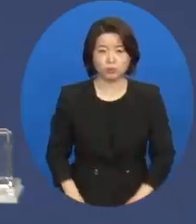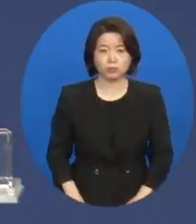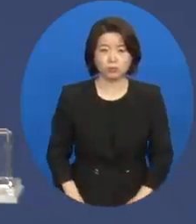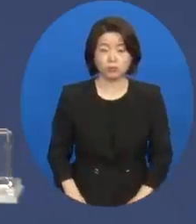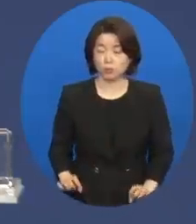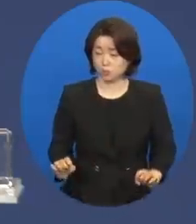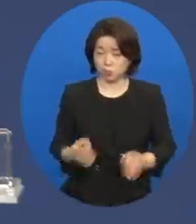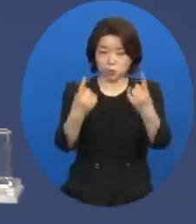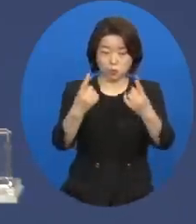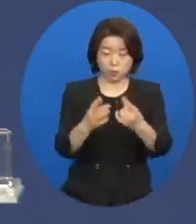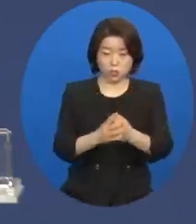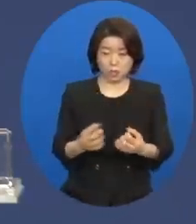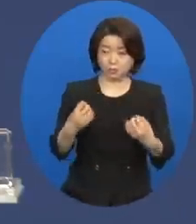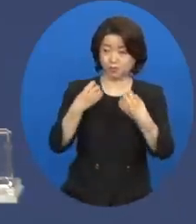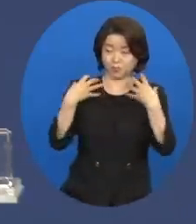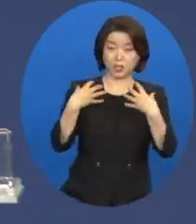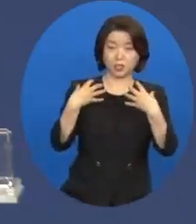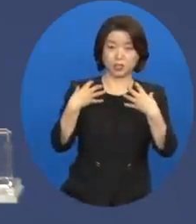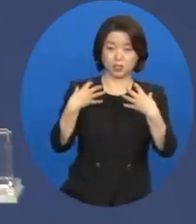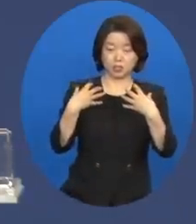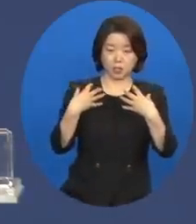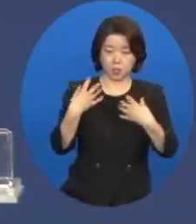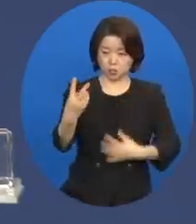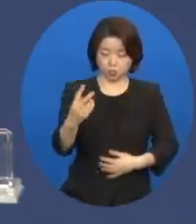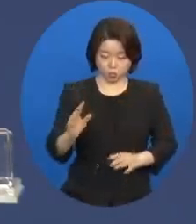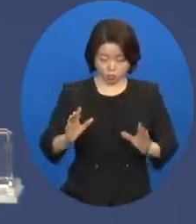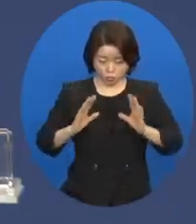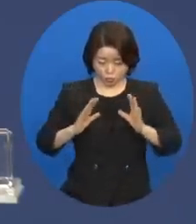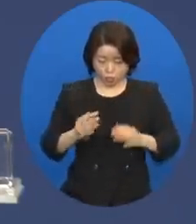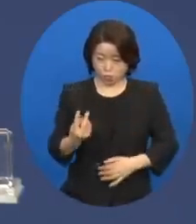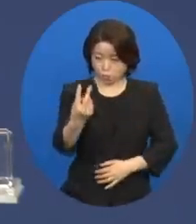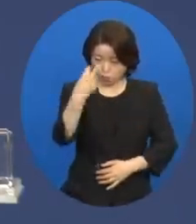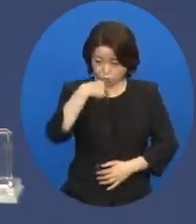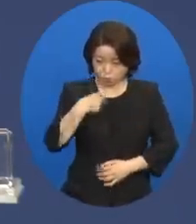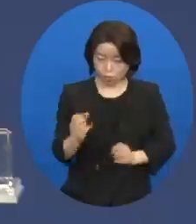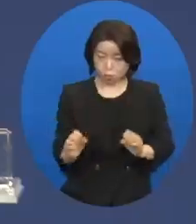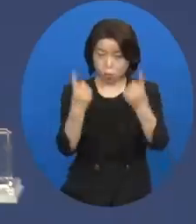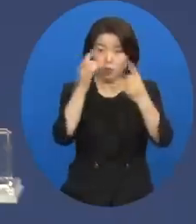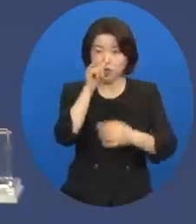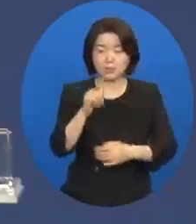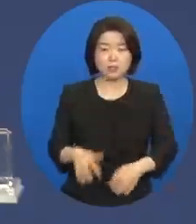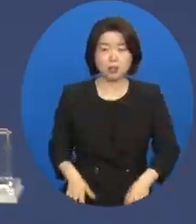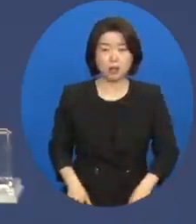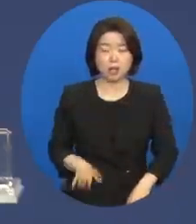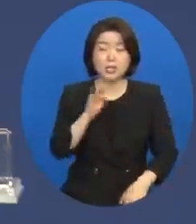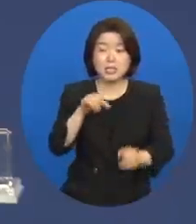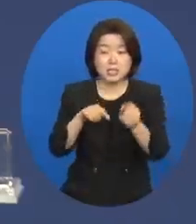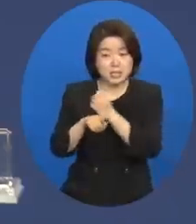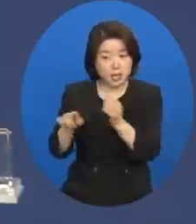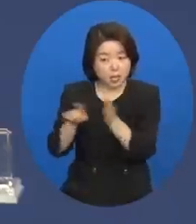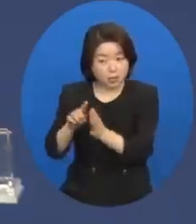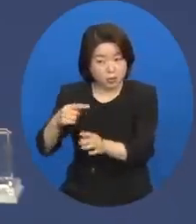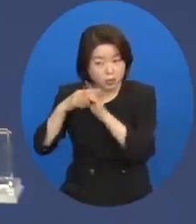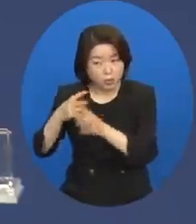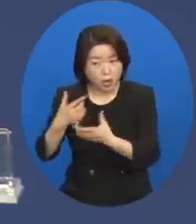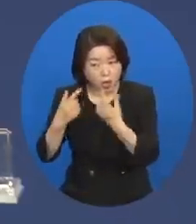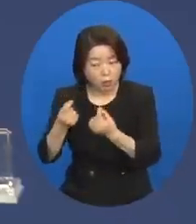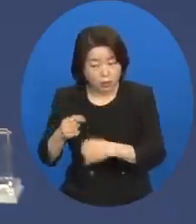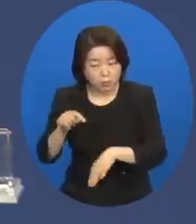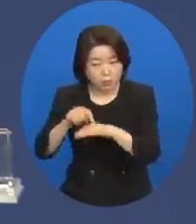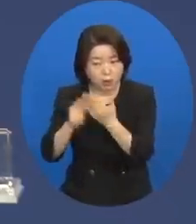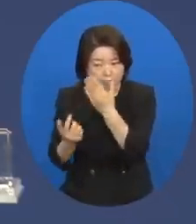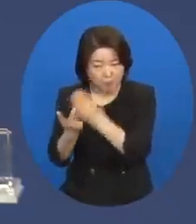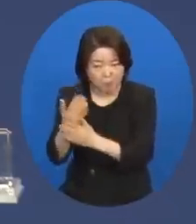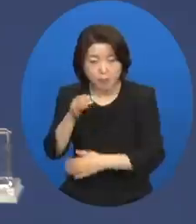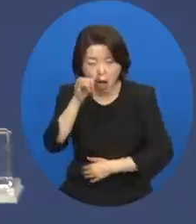한꺼번에, 어떤 때는 한꺼번에 두 마음이 동시에 존재를 해요. 진리를 위해 순교를 하겠다는 불타는 마음도